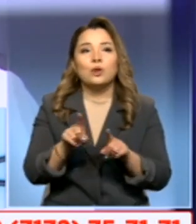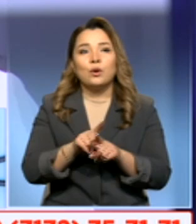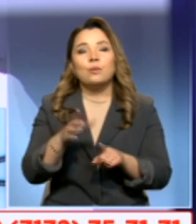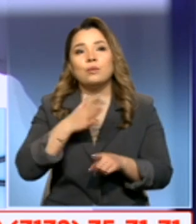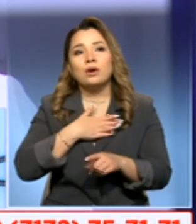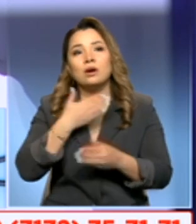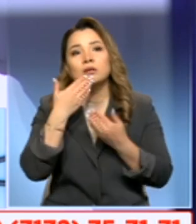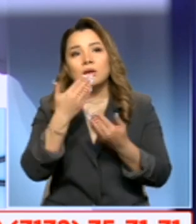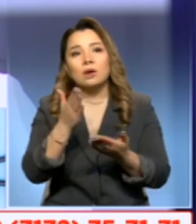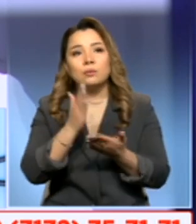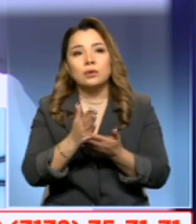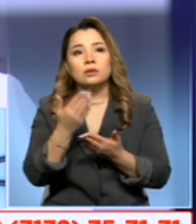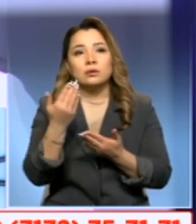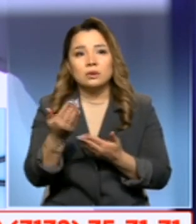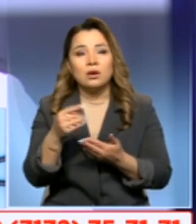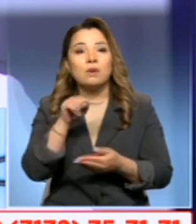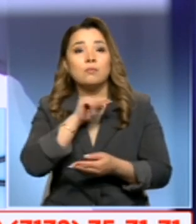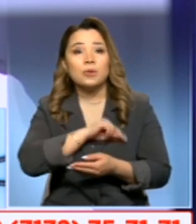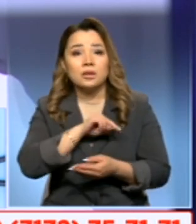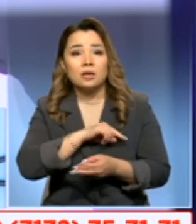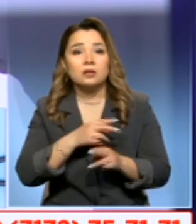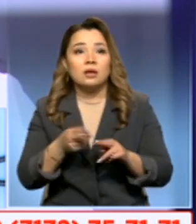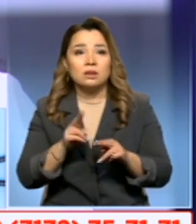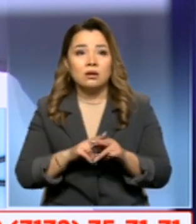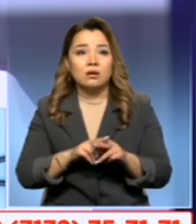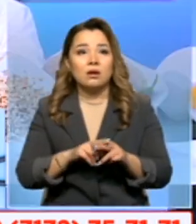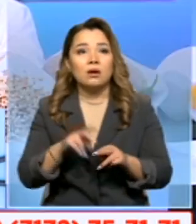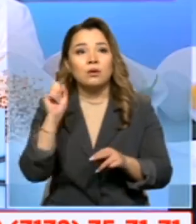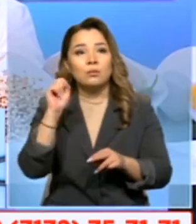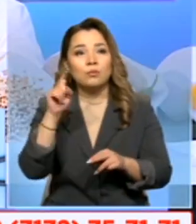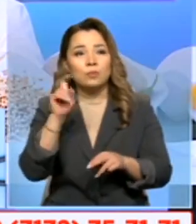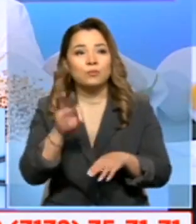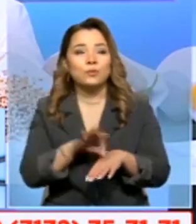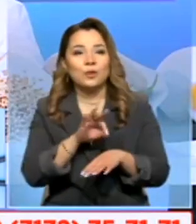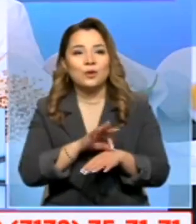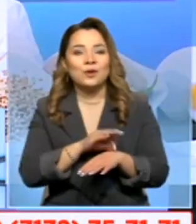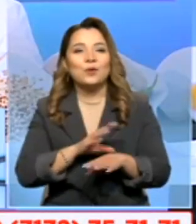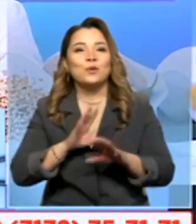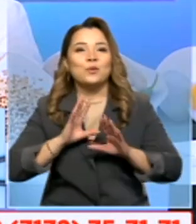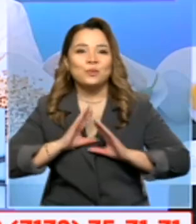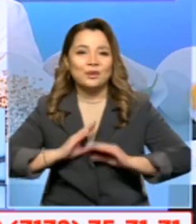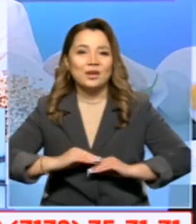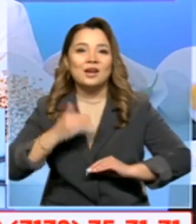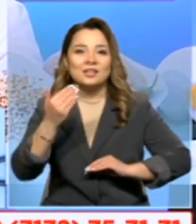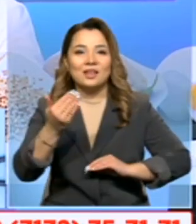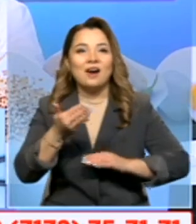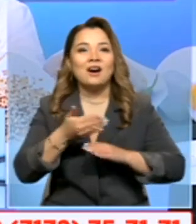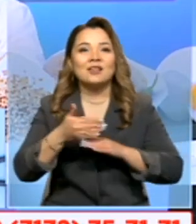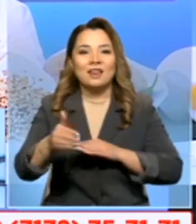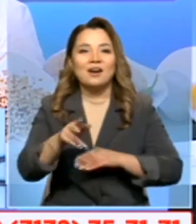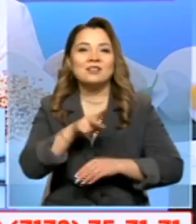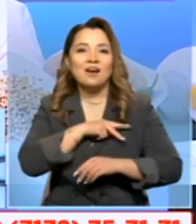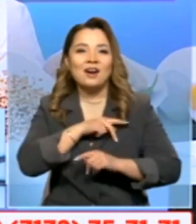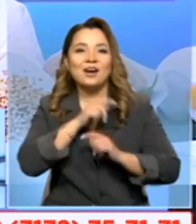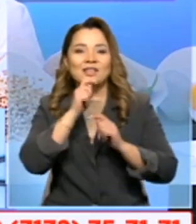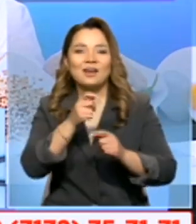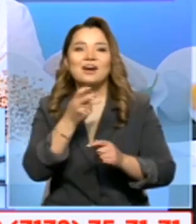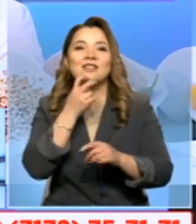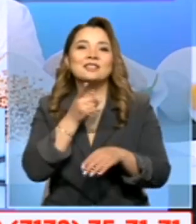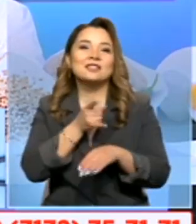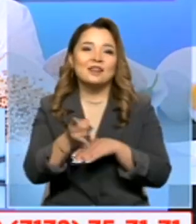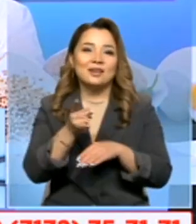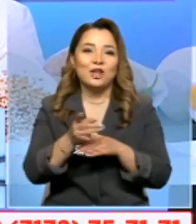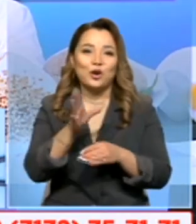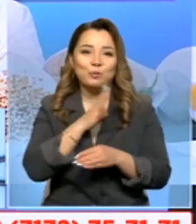Мен айтамда сіздің осындай мінезіңізбен алтын күйіңіз сізді көтеріп отқанына, я о кісіге бір отдельный награда деп күліп, и